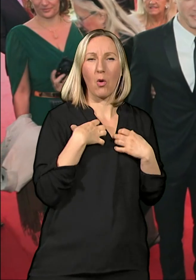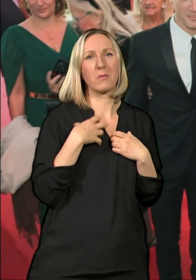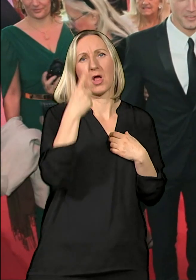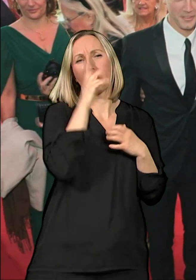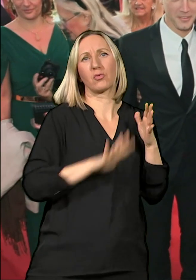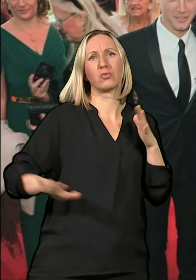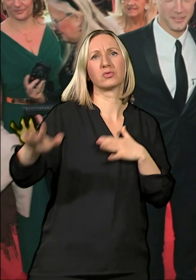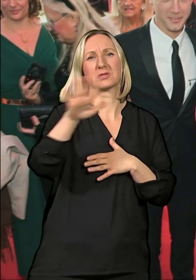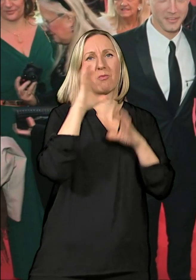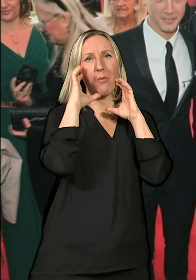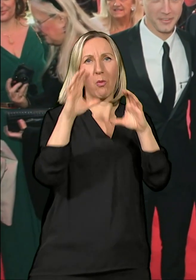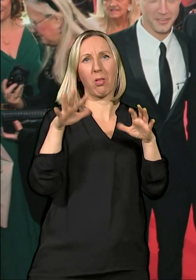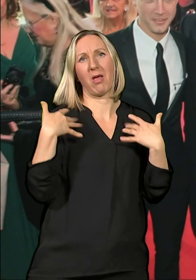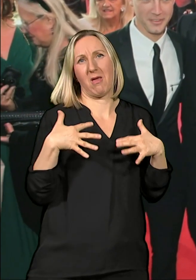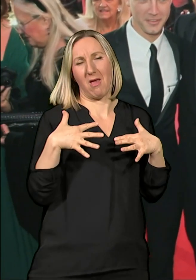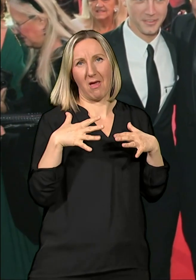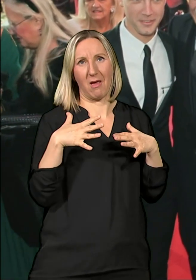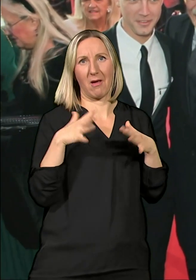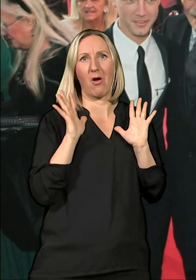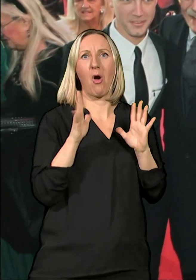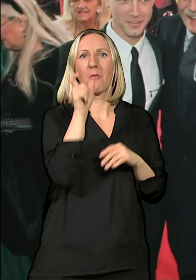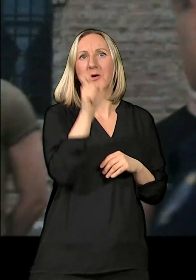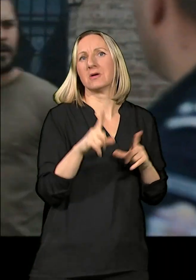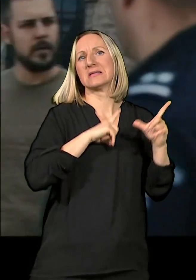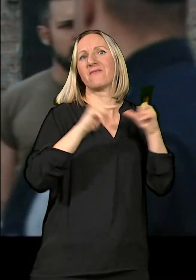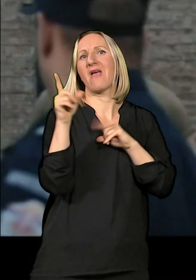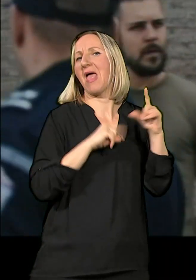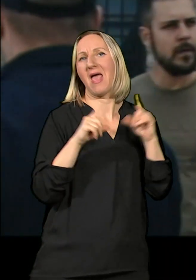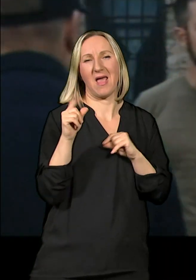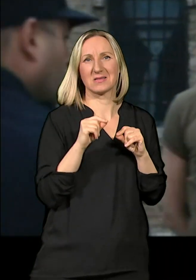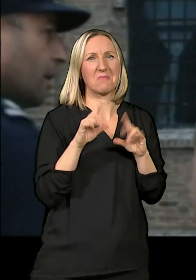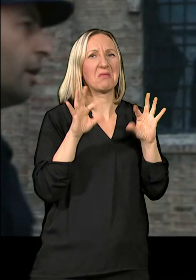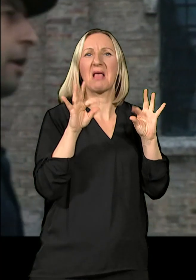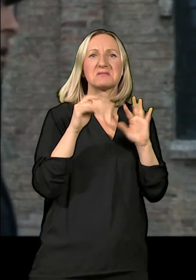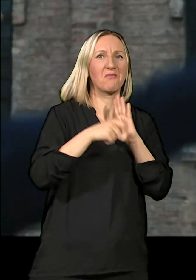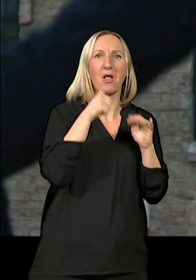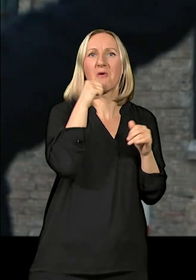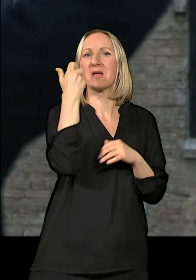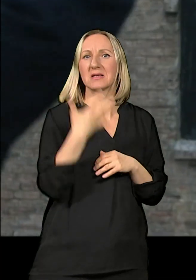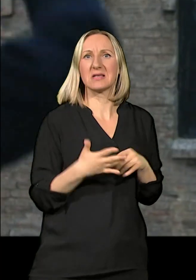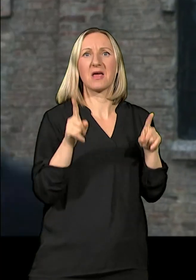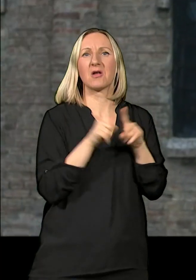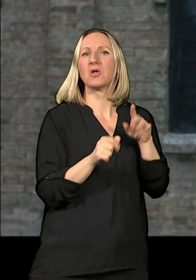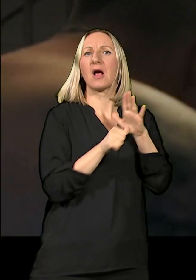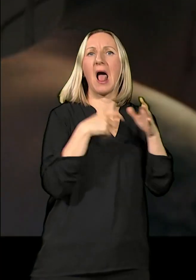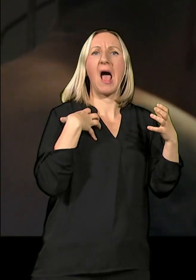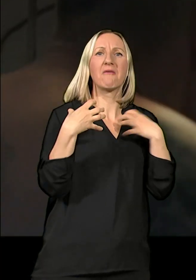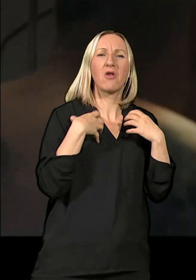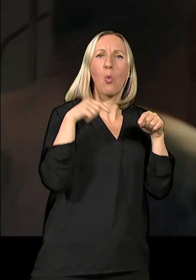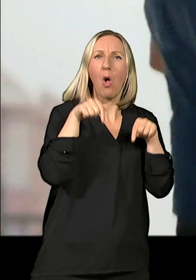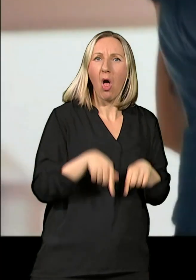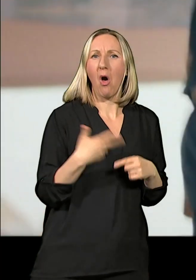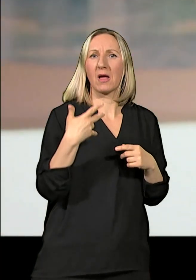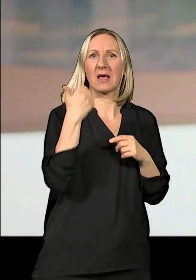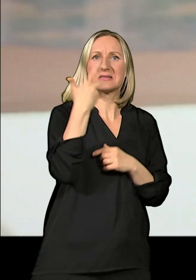snime 10-ak filmova i serija i dobija status zvezde. Ređuju se kod nas njegove glavne uloge u filmovima i serijama